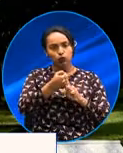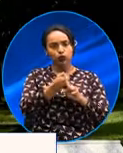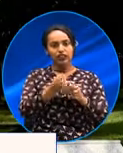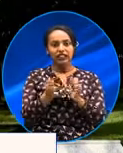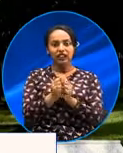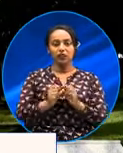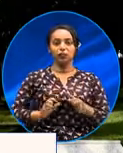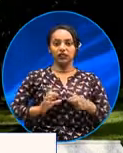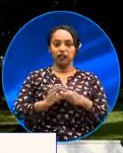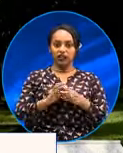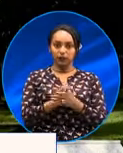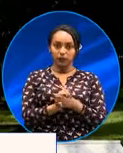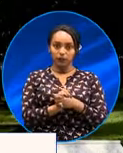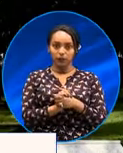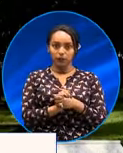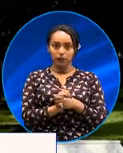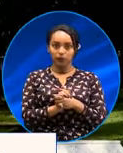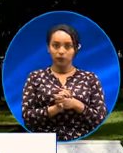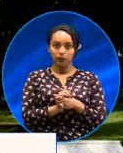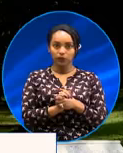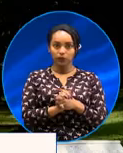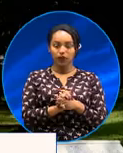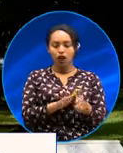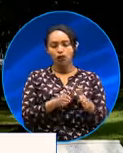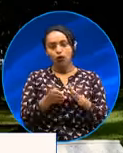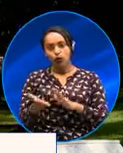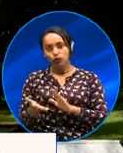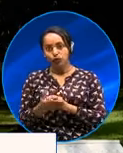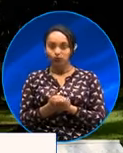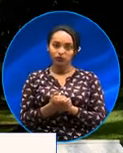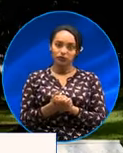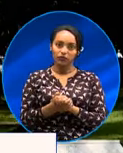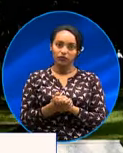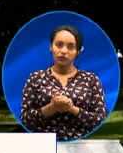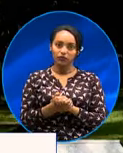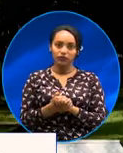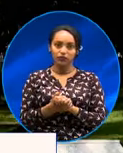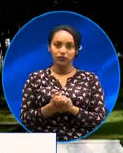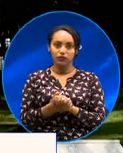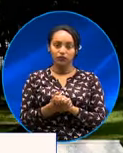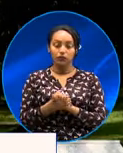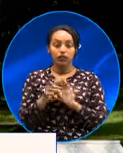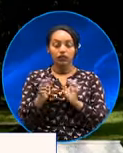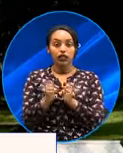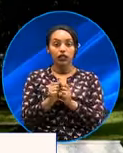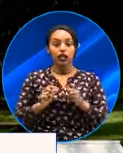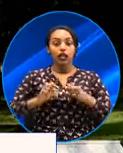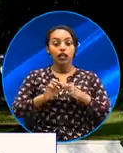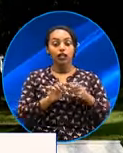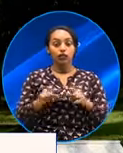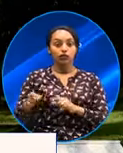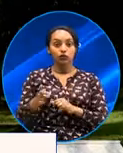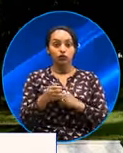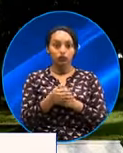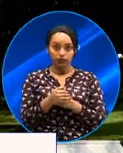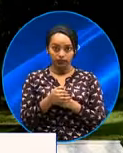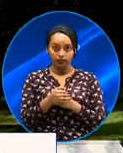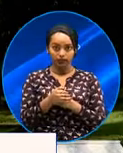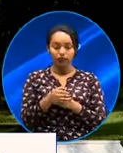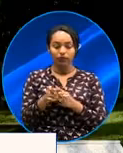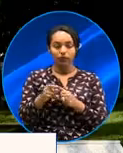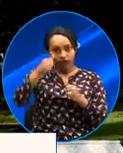ጋር በተያያዘ አሟሟቱ ከዛ ጋር የተያዘ እንደመሆኑ